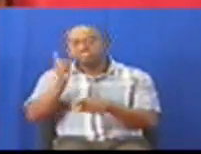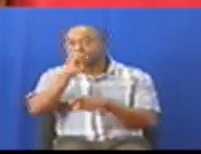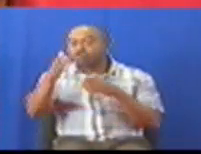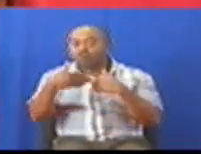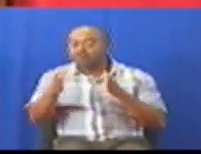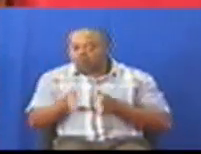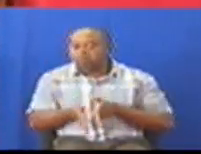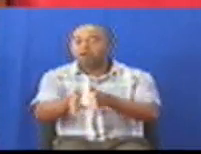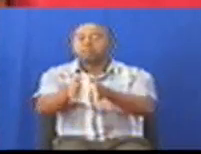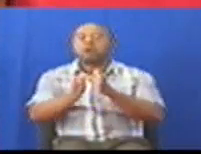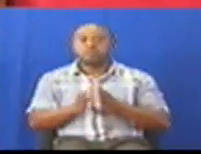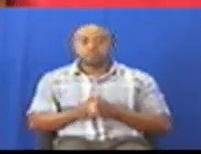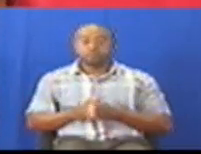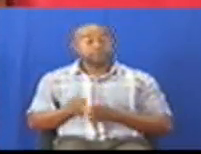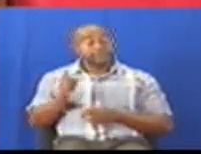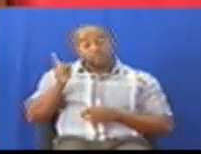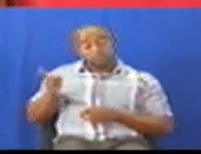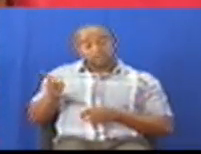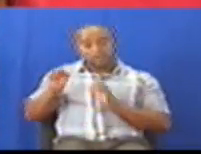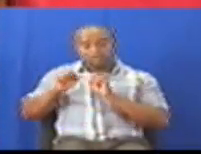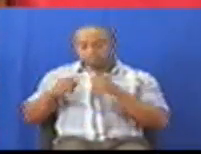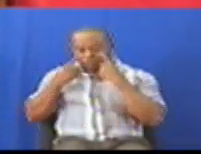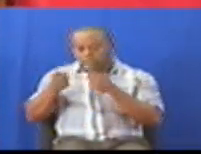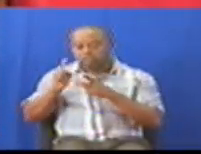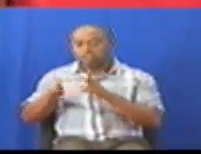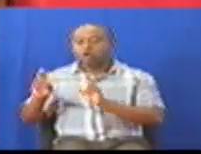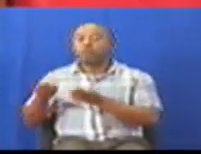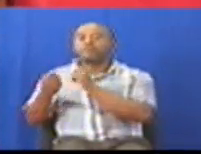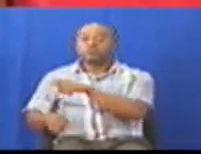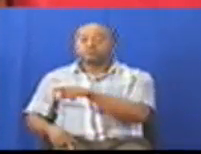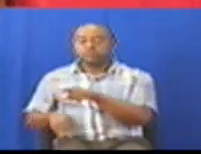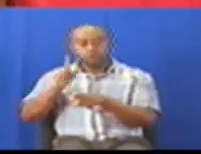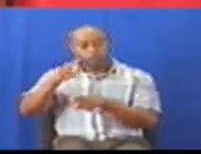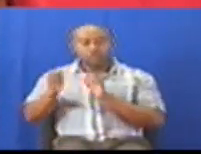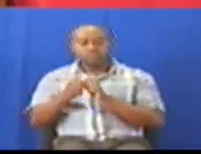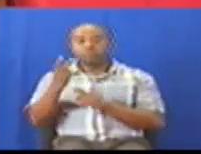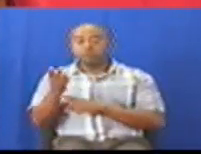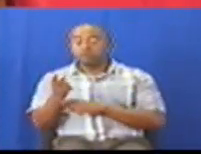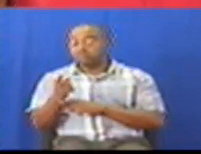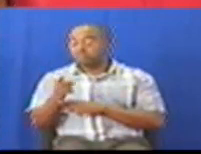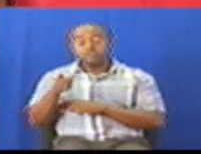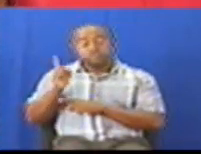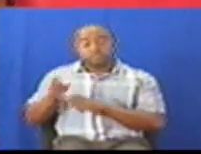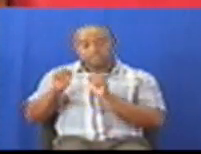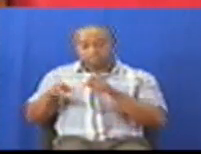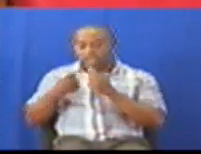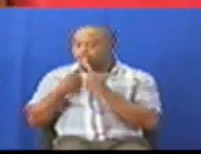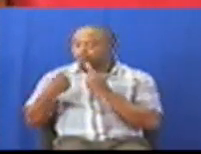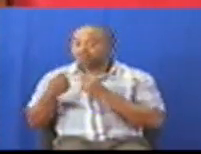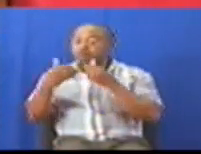barabara. Ninaomba hii sera tuiangalie ili tuwe na kufungua na kukarabati barabara ambazo